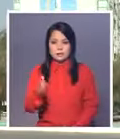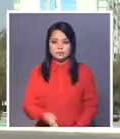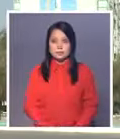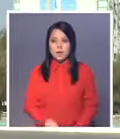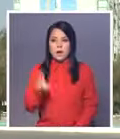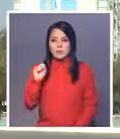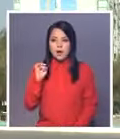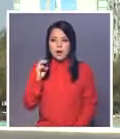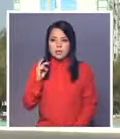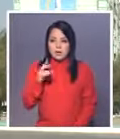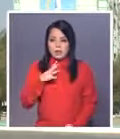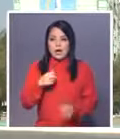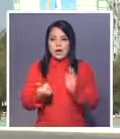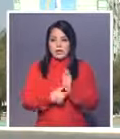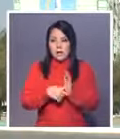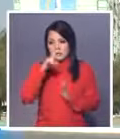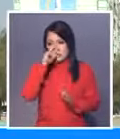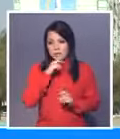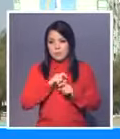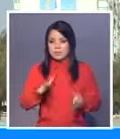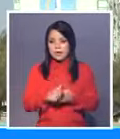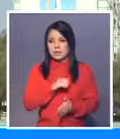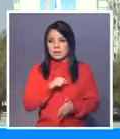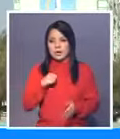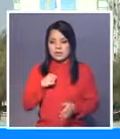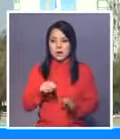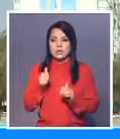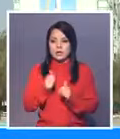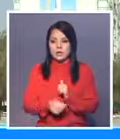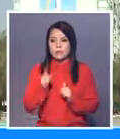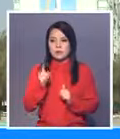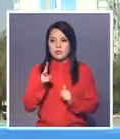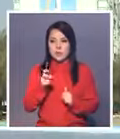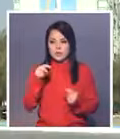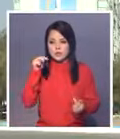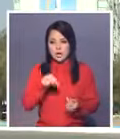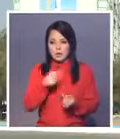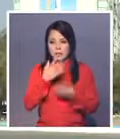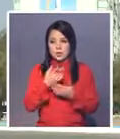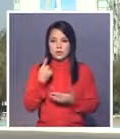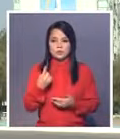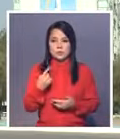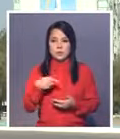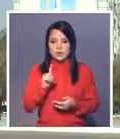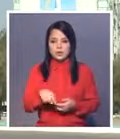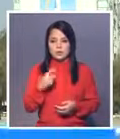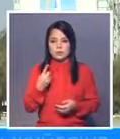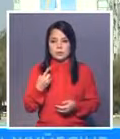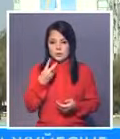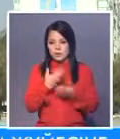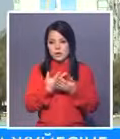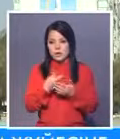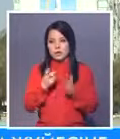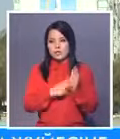Байқоңыр қаласында 6 қазақ мектебі бар. Соның ішінде ең іргелісі 1200 балаға лайықталған нөмір 277-ші білім